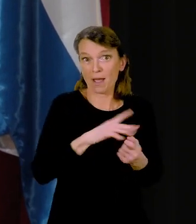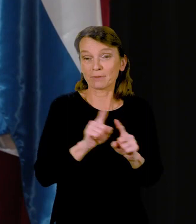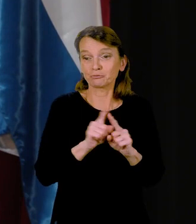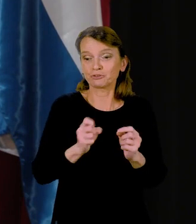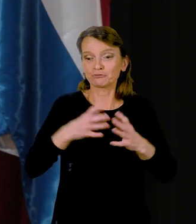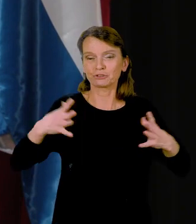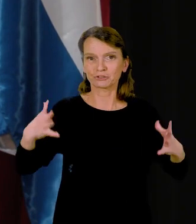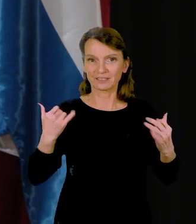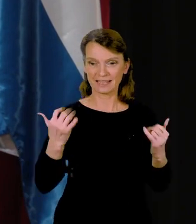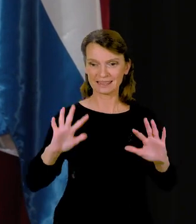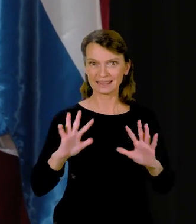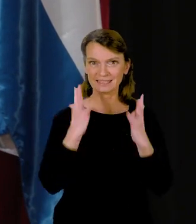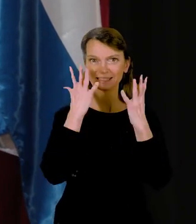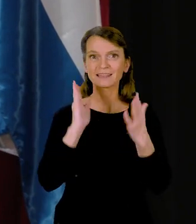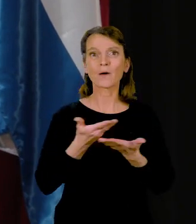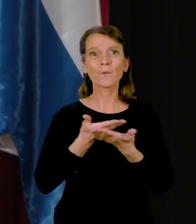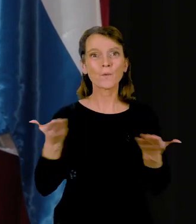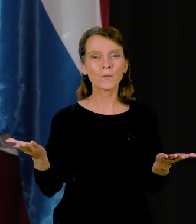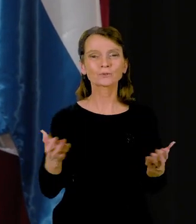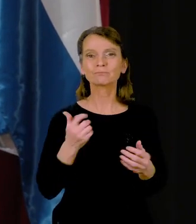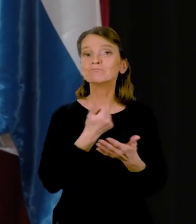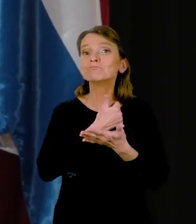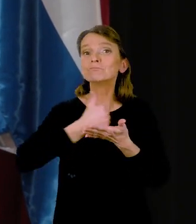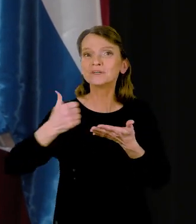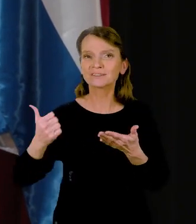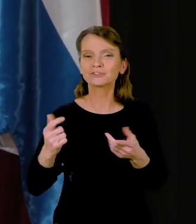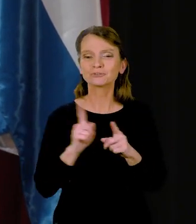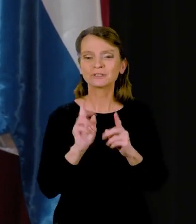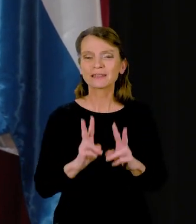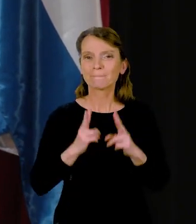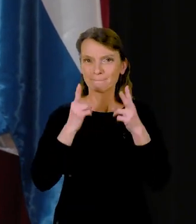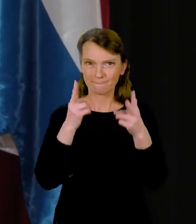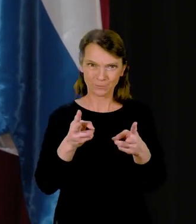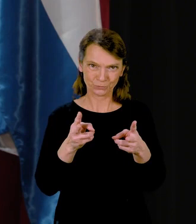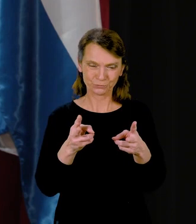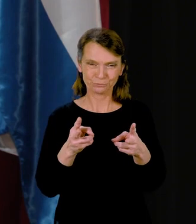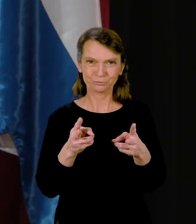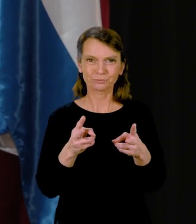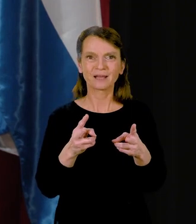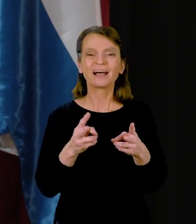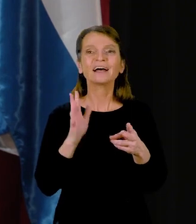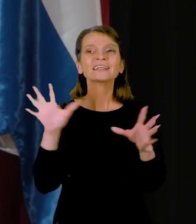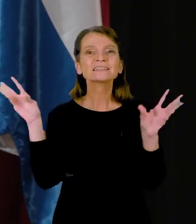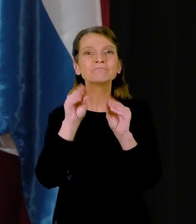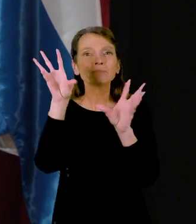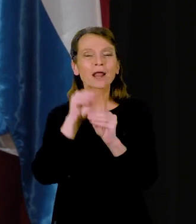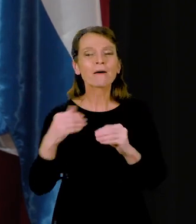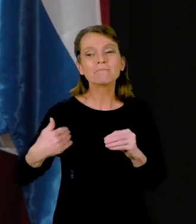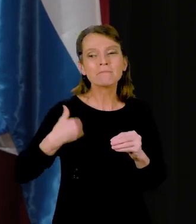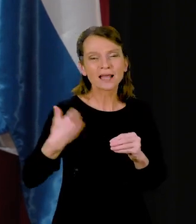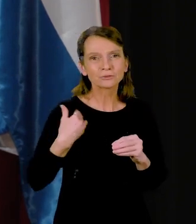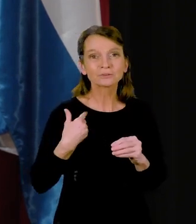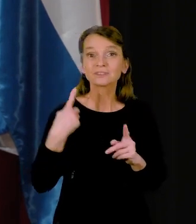širše. Desetič je na odru, a prvič tudi na mostu, zbral skupaj mladost